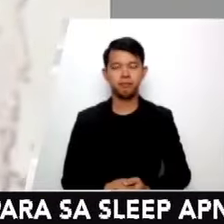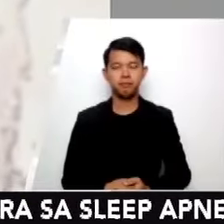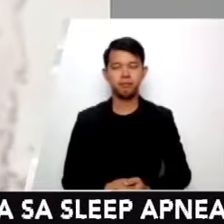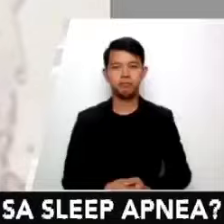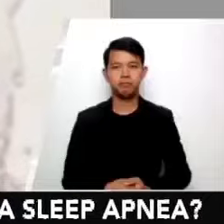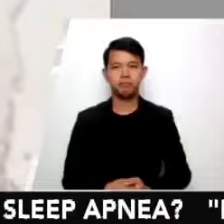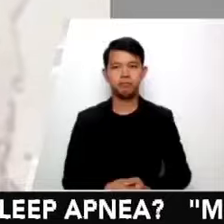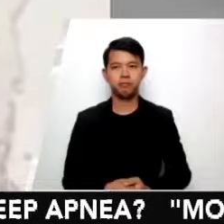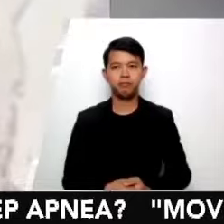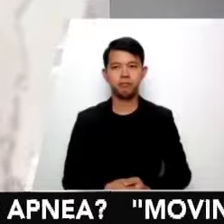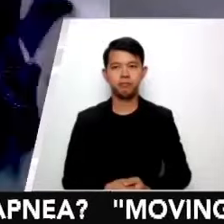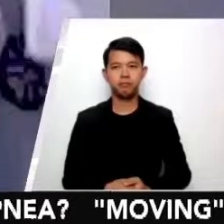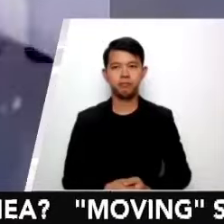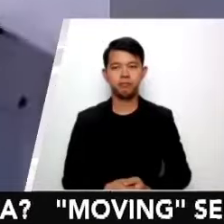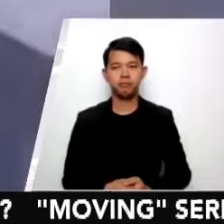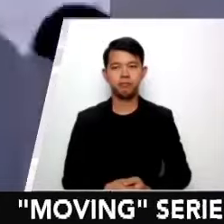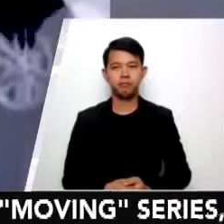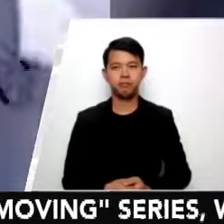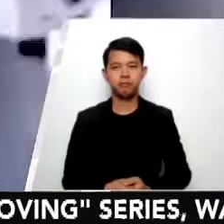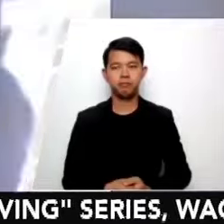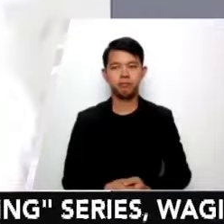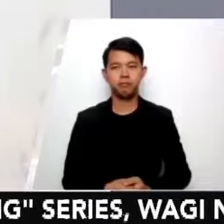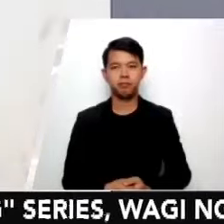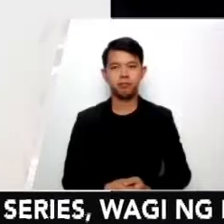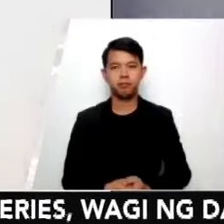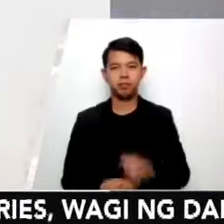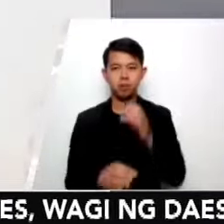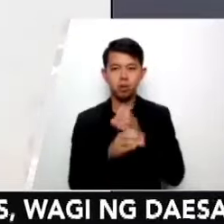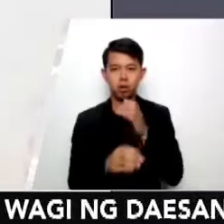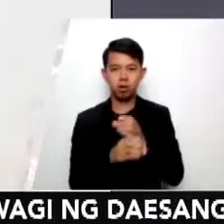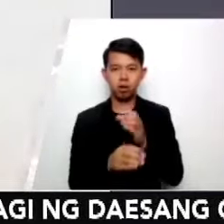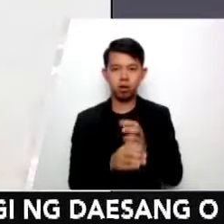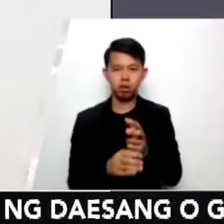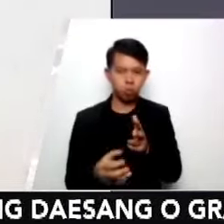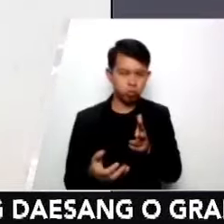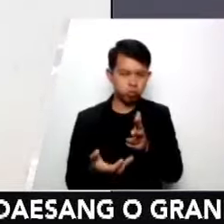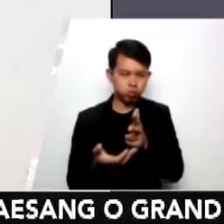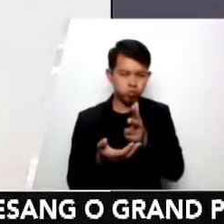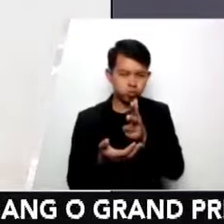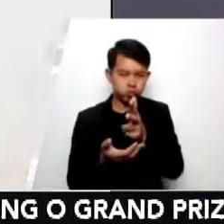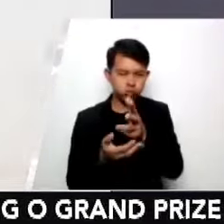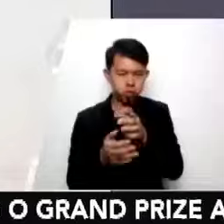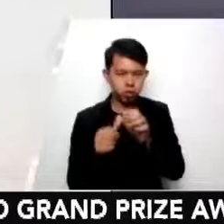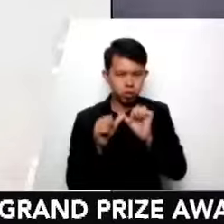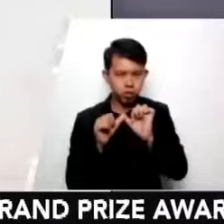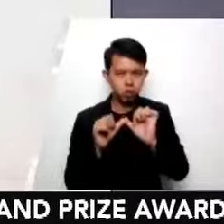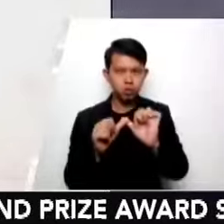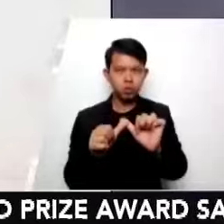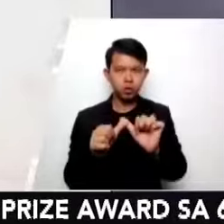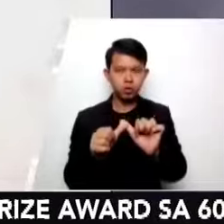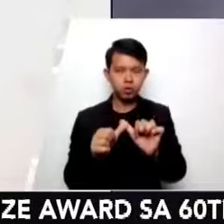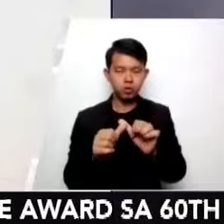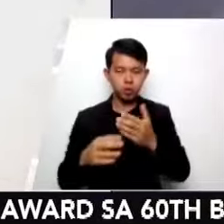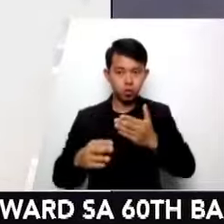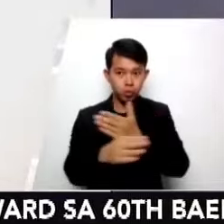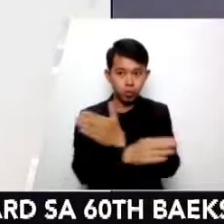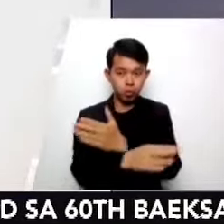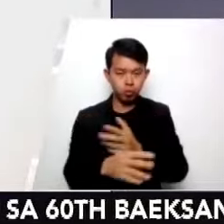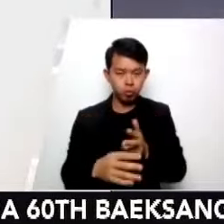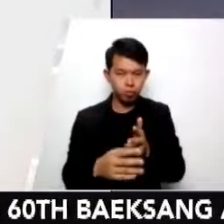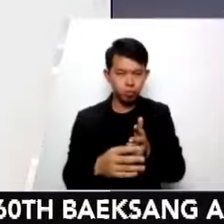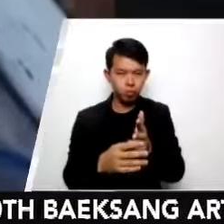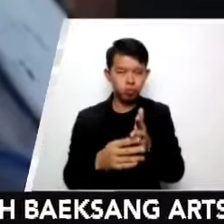Nagdire-diretso sa intersection ng SUV na yan sa Mapandan, Pangasinan. Nasagi nito ang harapan ng isa pang SUV